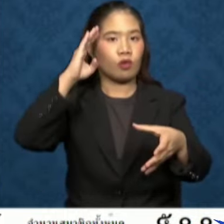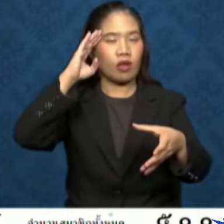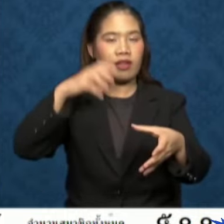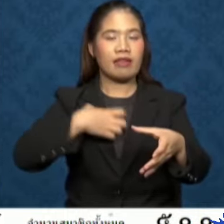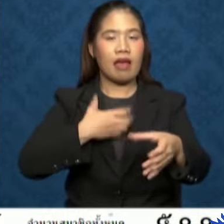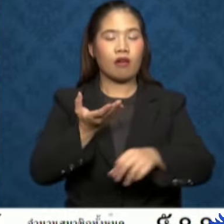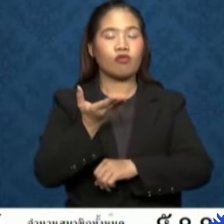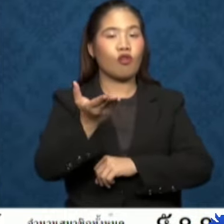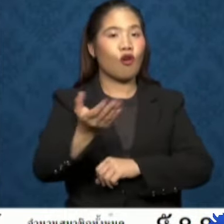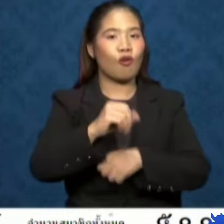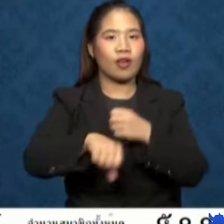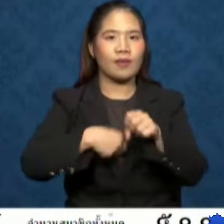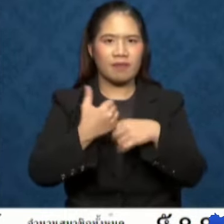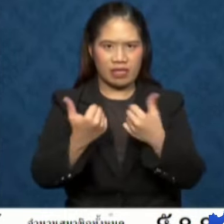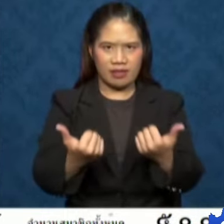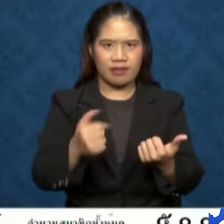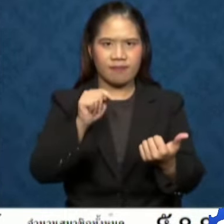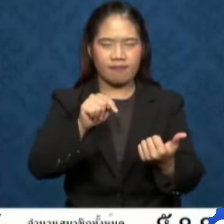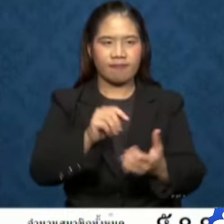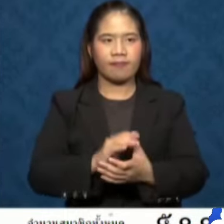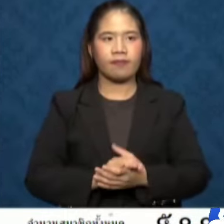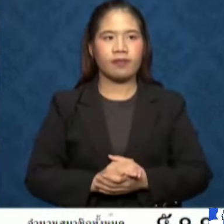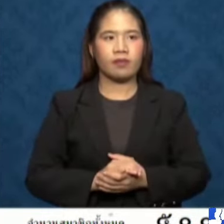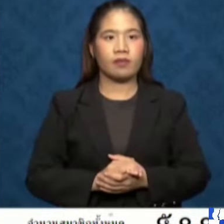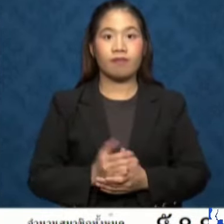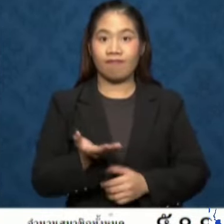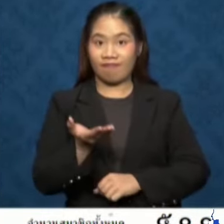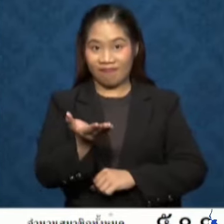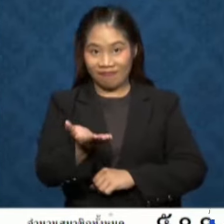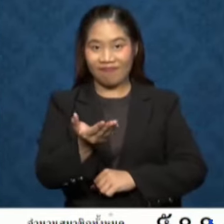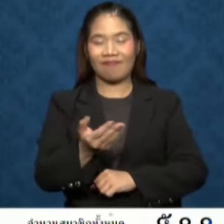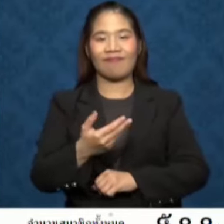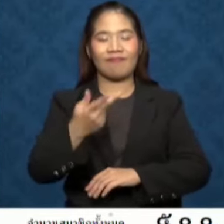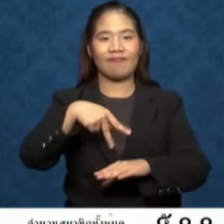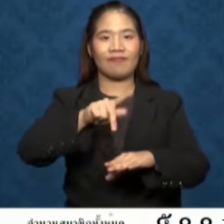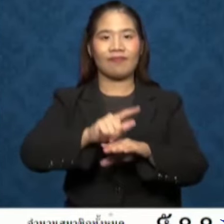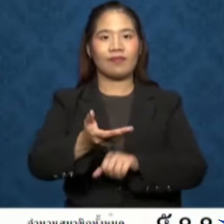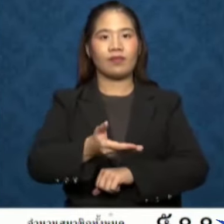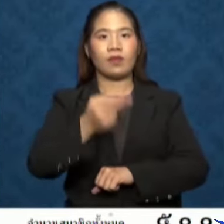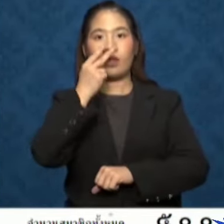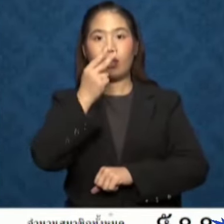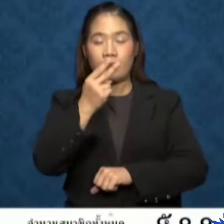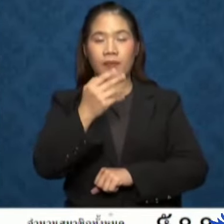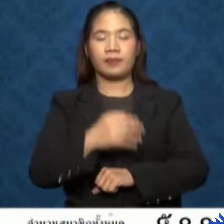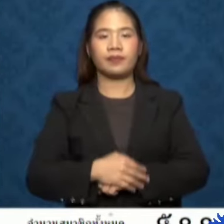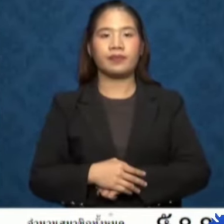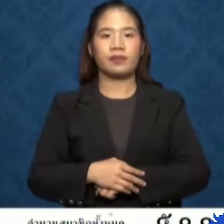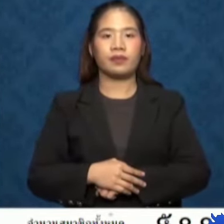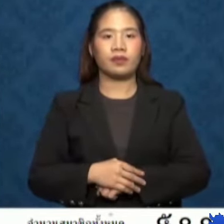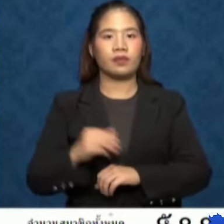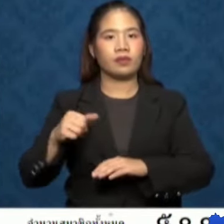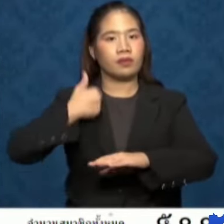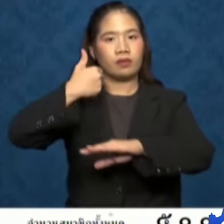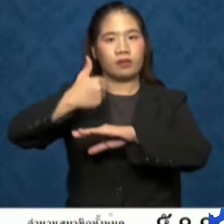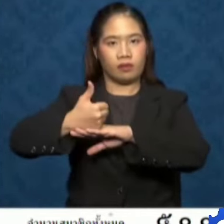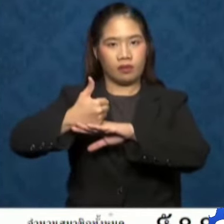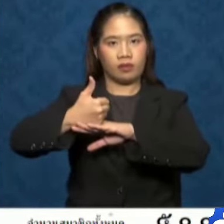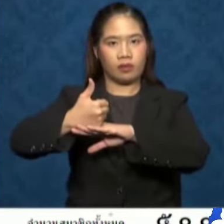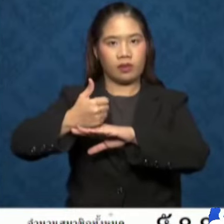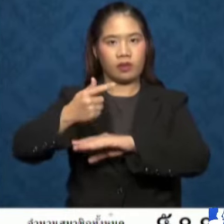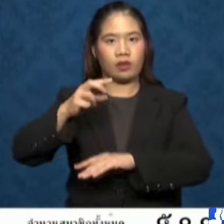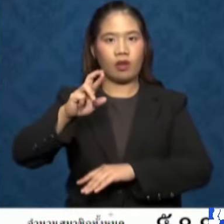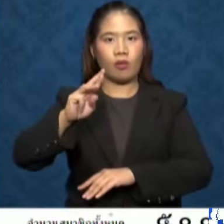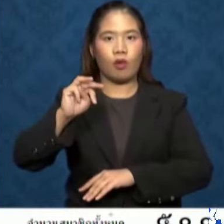การขอครั้งที่ 4ะท่านประธานที่เคารพครับแทนที่นายสุทินในฐานะรัฐมนตรีว่าการกระทรวง